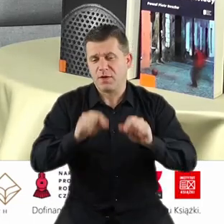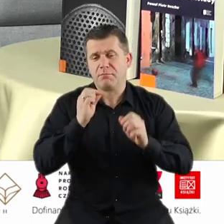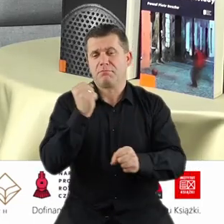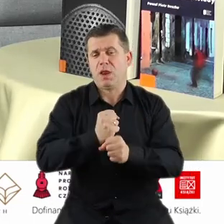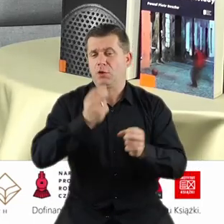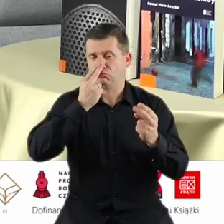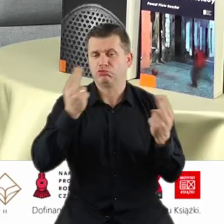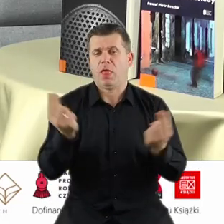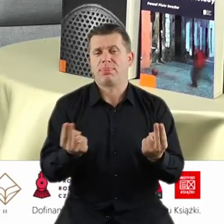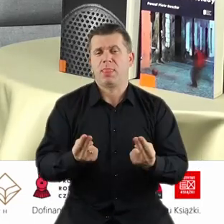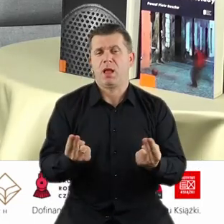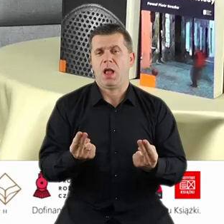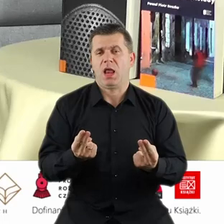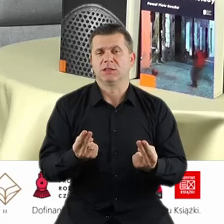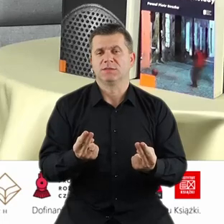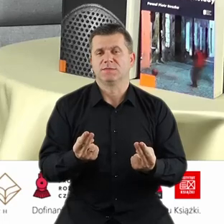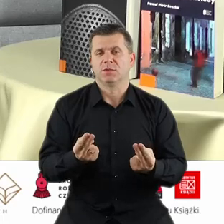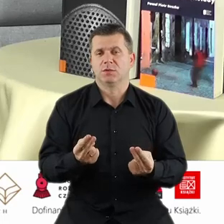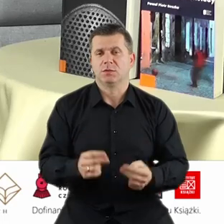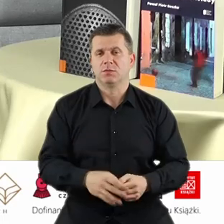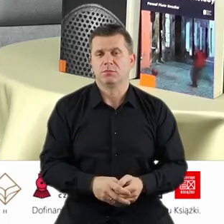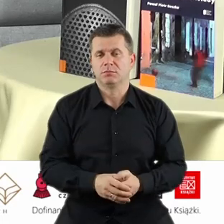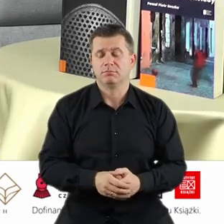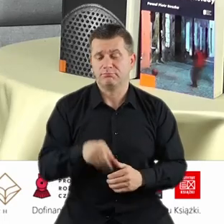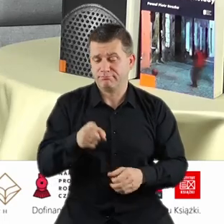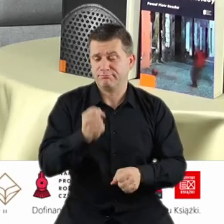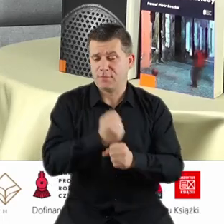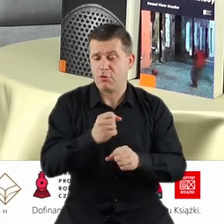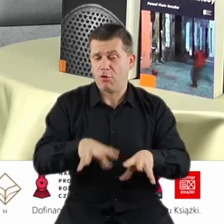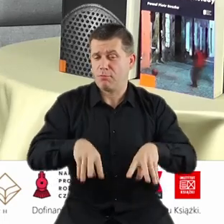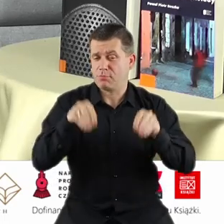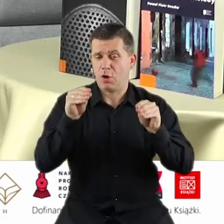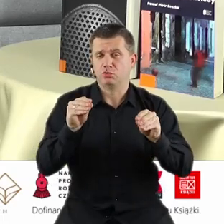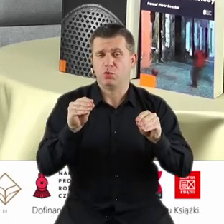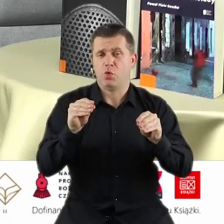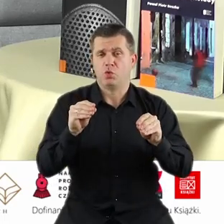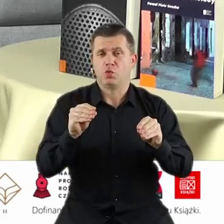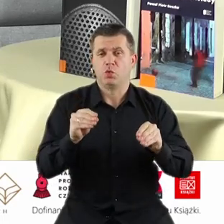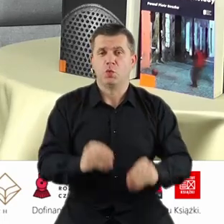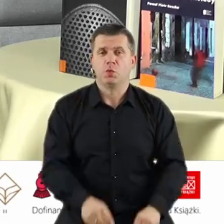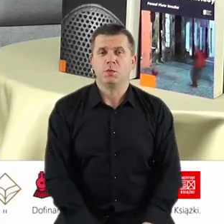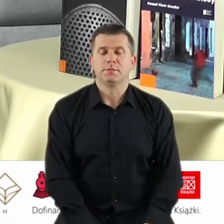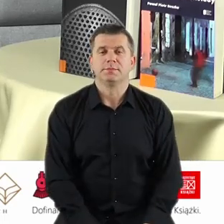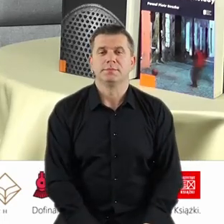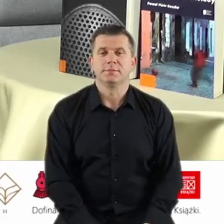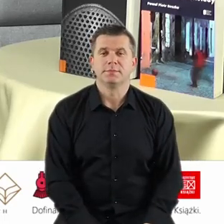wybrałem dziennikarstwo i właściwie od początku tej pracy też